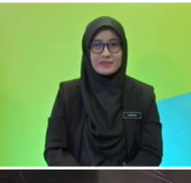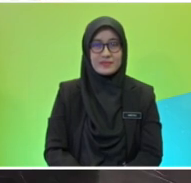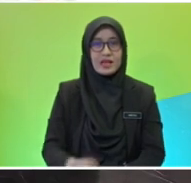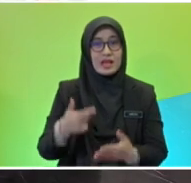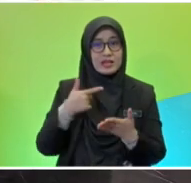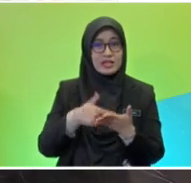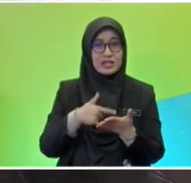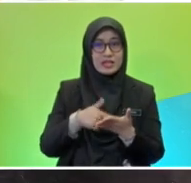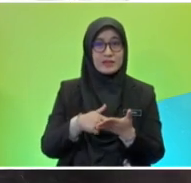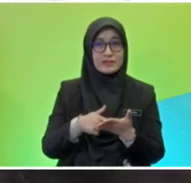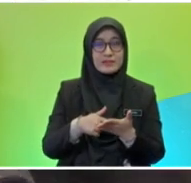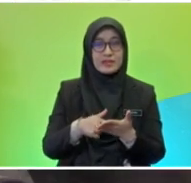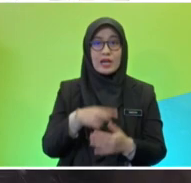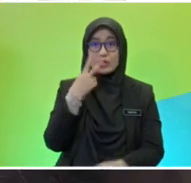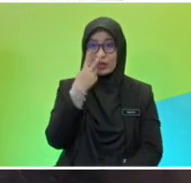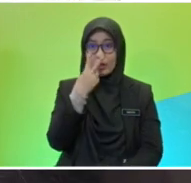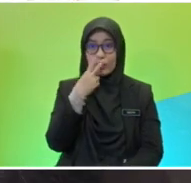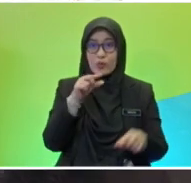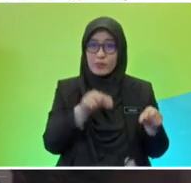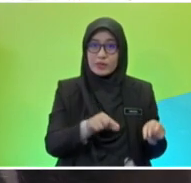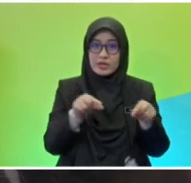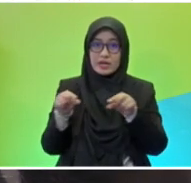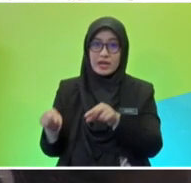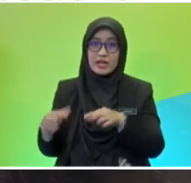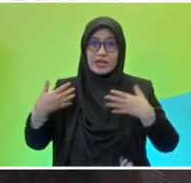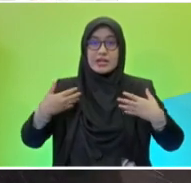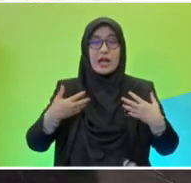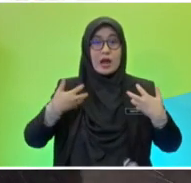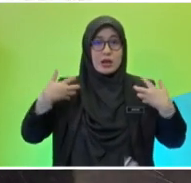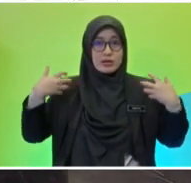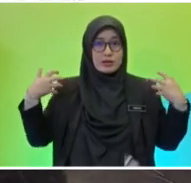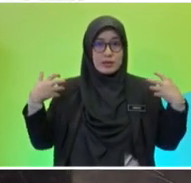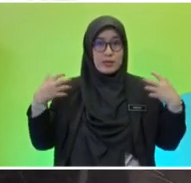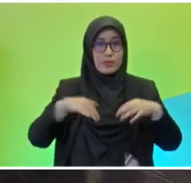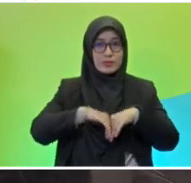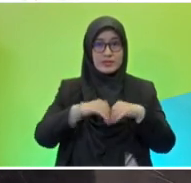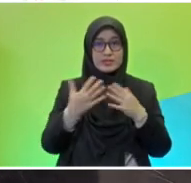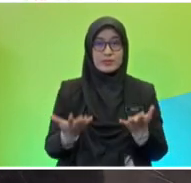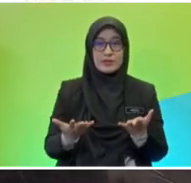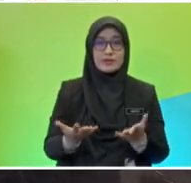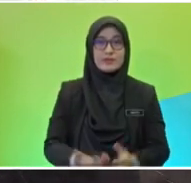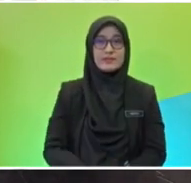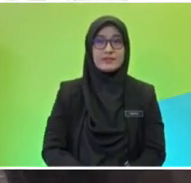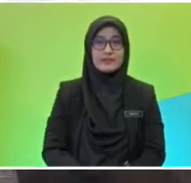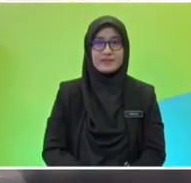seterusnya mari kita lihat pergerakan harimau. Jom kita tengok pergerakan harimau.